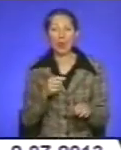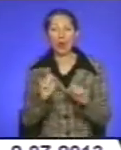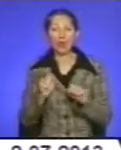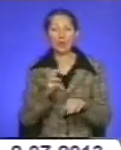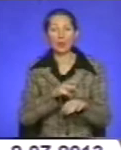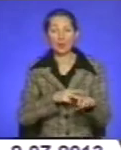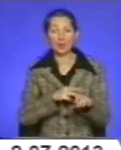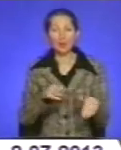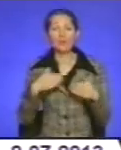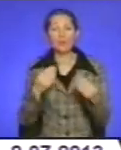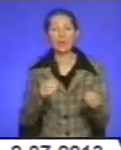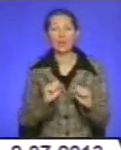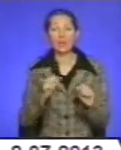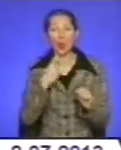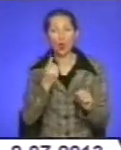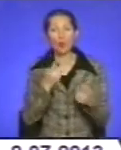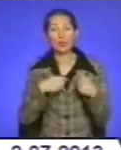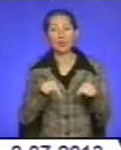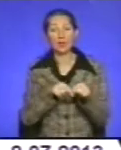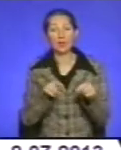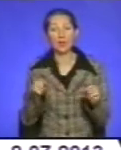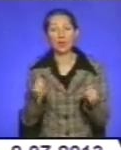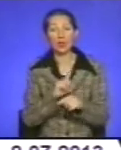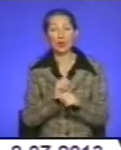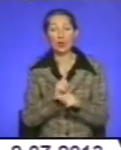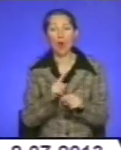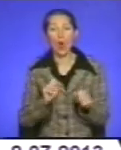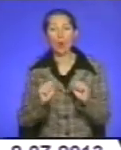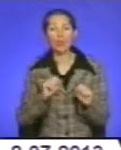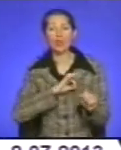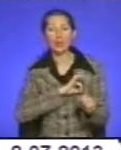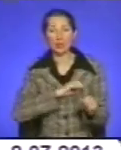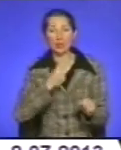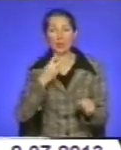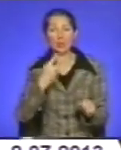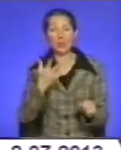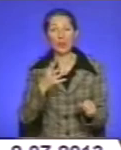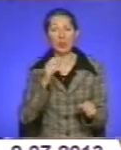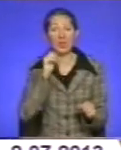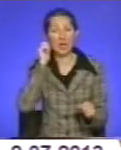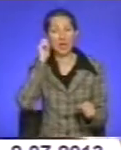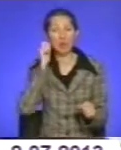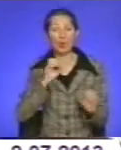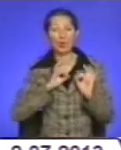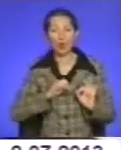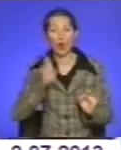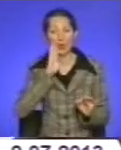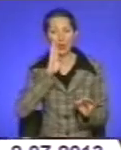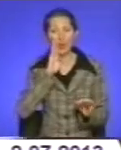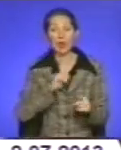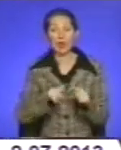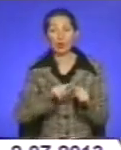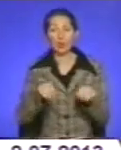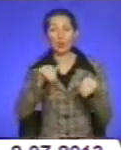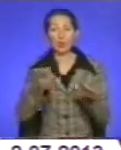одного із відділів Тернопільського міського управління юстиції. 25-річну чиновницю за прискорене вирішення питань, що входили до її